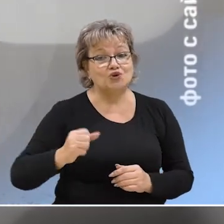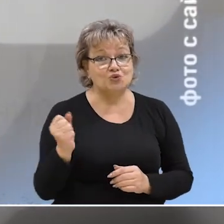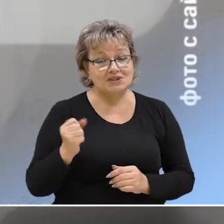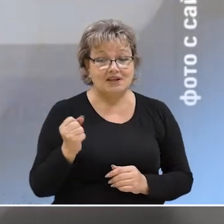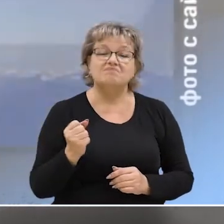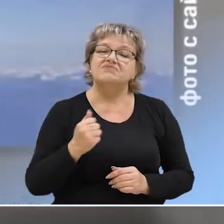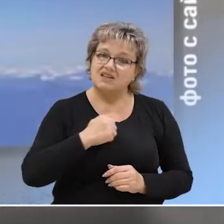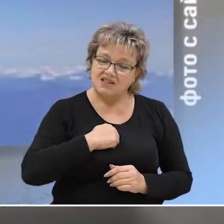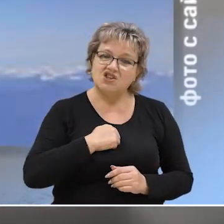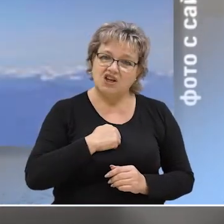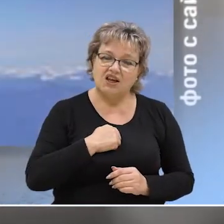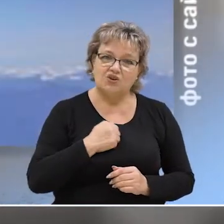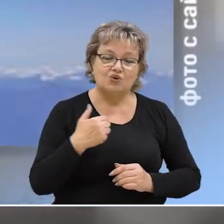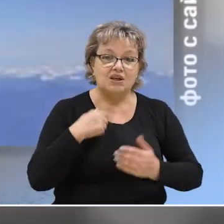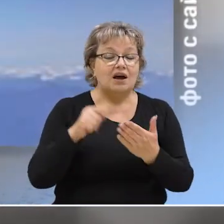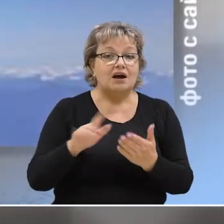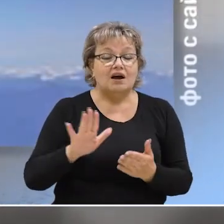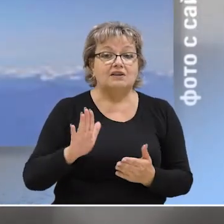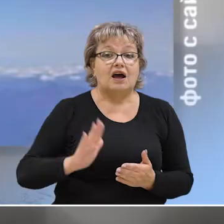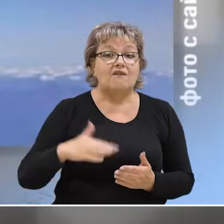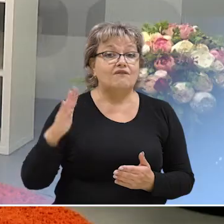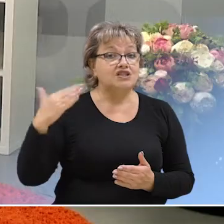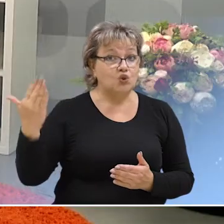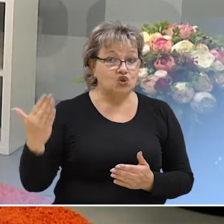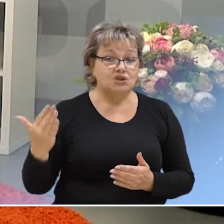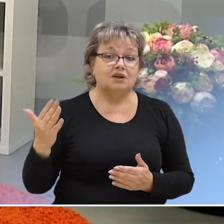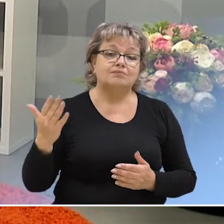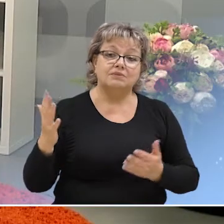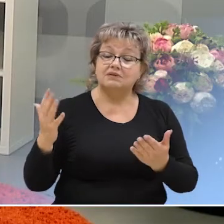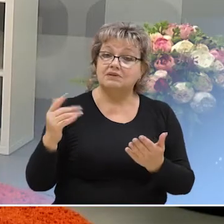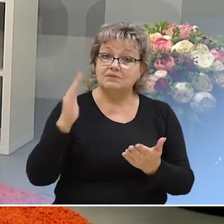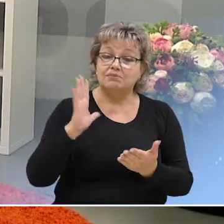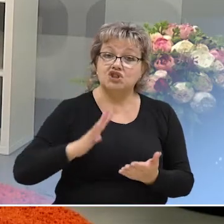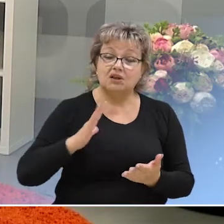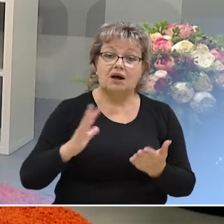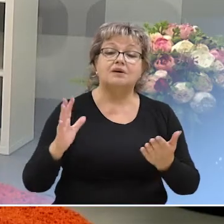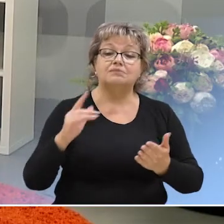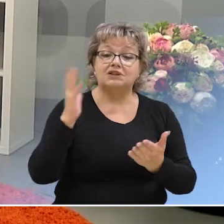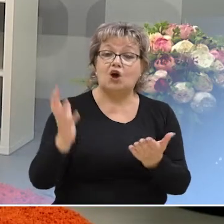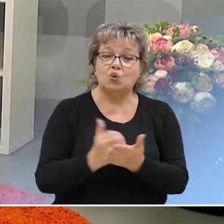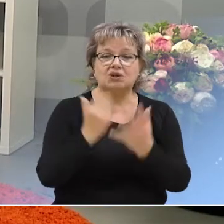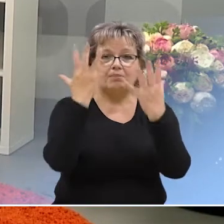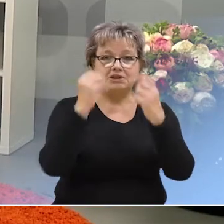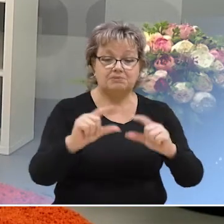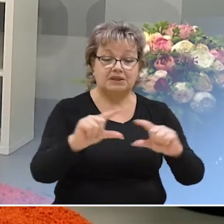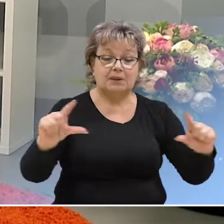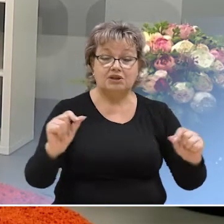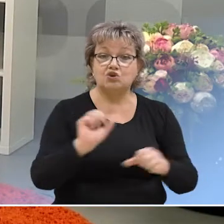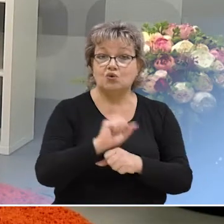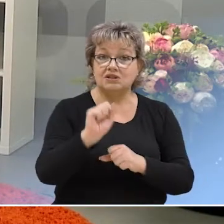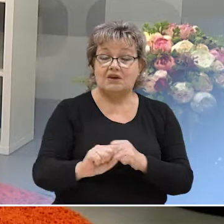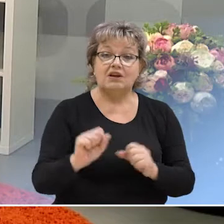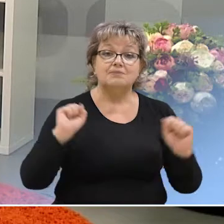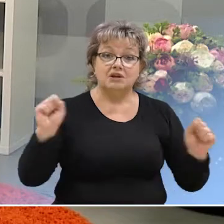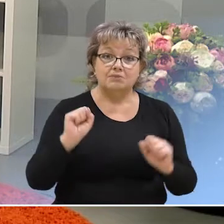был. Круг друзей и в круг, к сожалению, тех, кто поднялся на Эльбрус. На восточной вершине горы альпинистов ждала находка, потемневшая от времени табличка, которую оставили